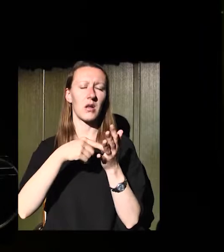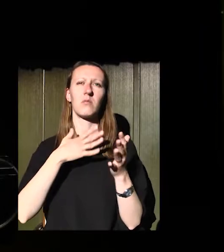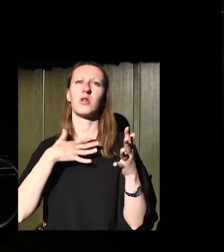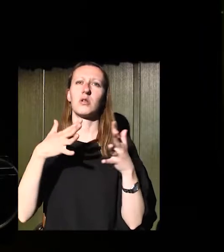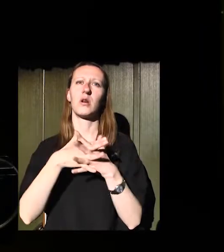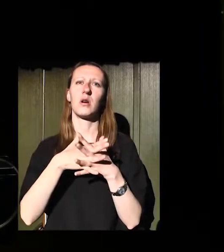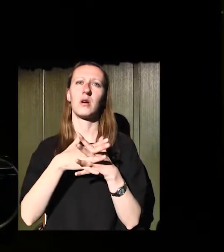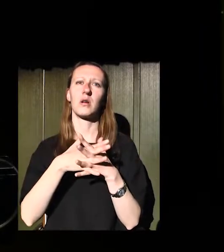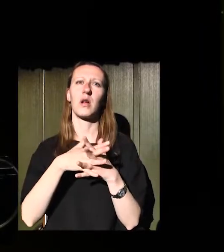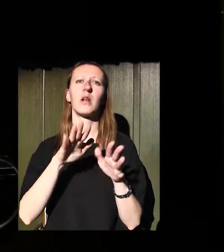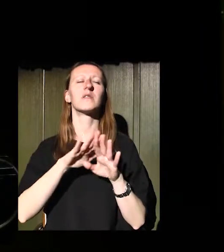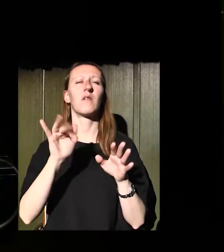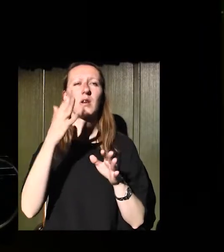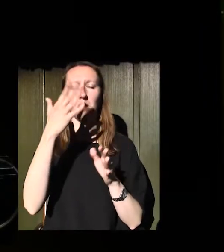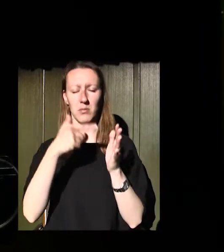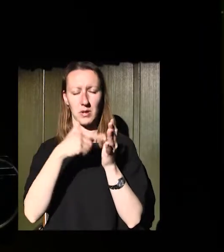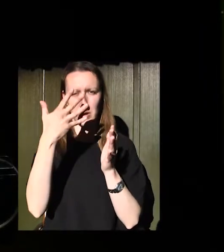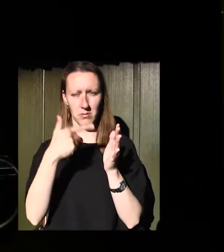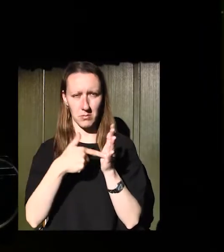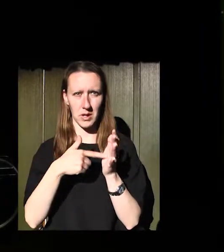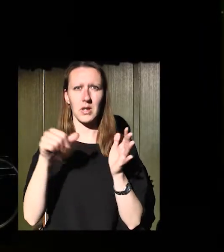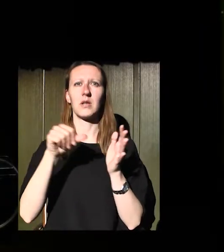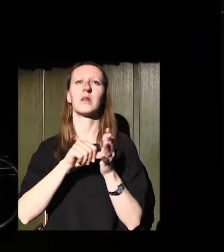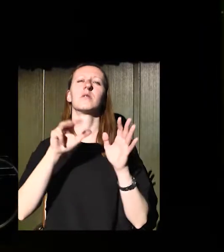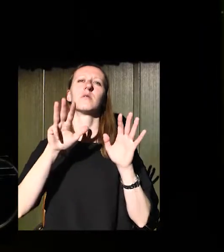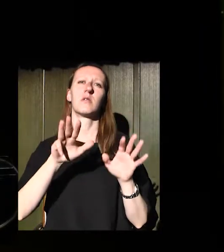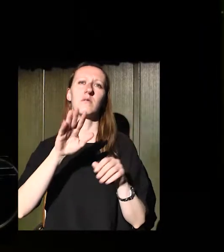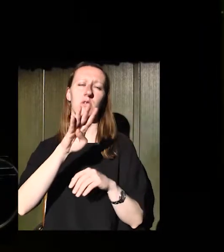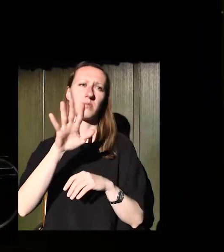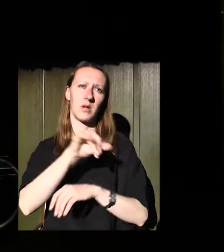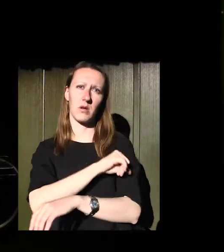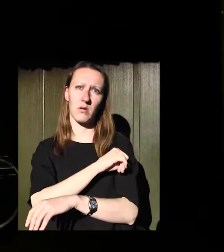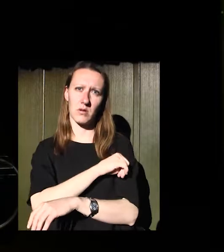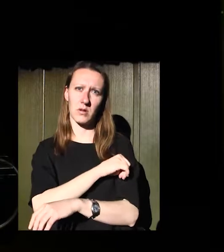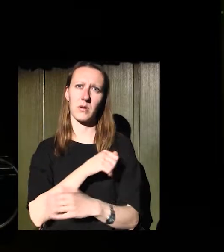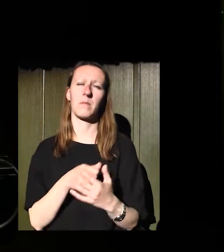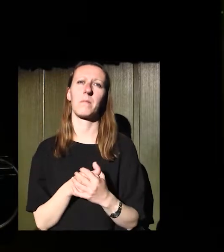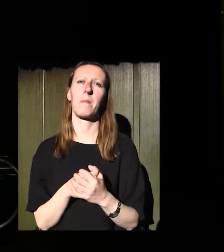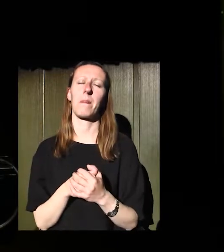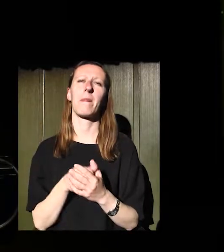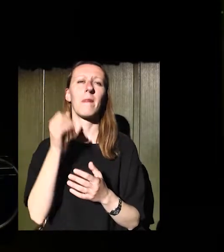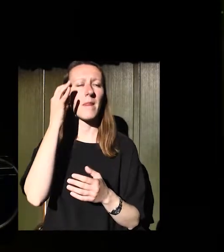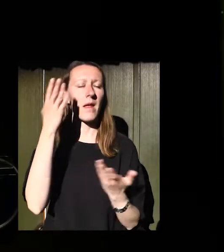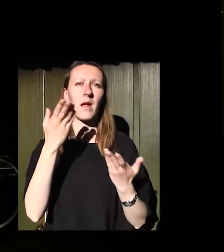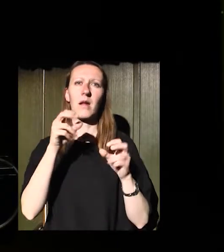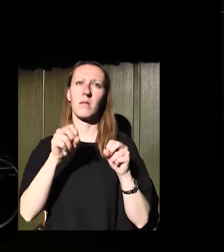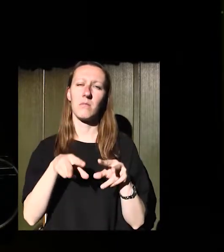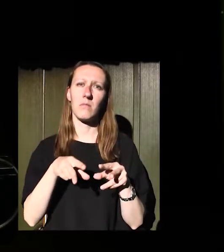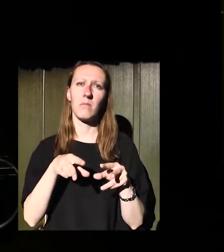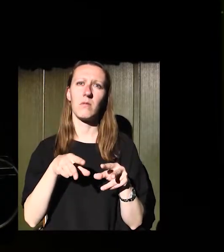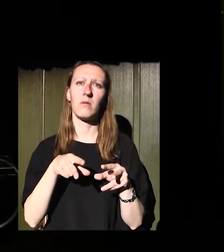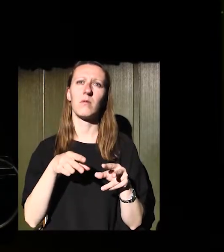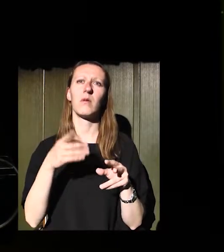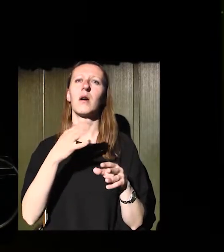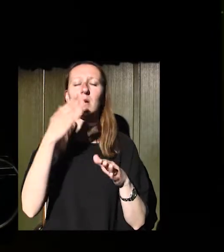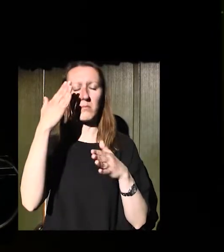datuma našega grada svakako je 5. svibanj 1945. godine. Dan kada Pula,